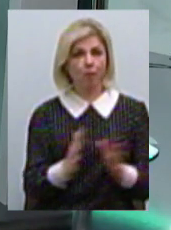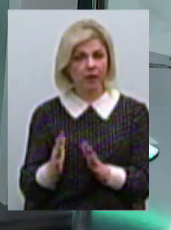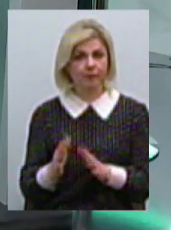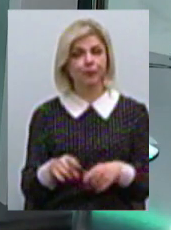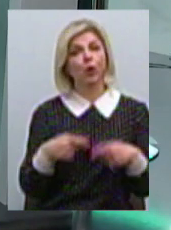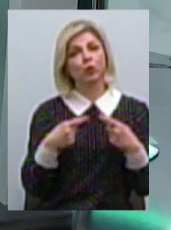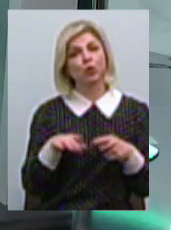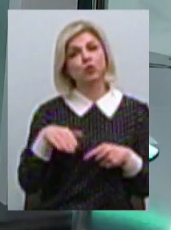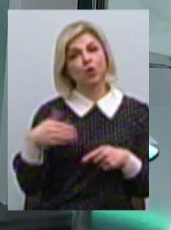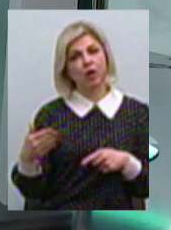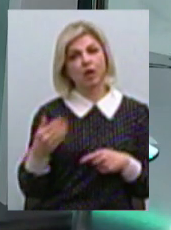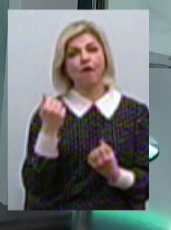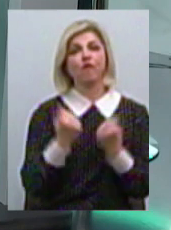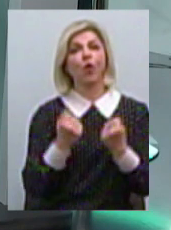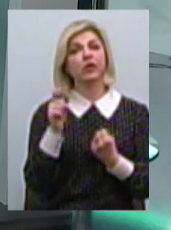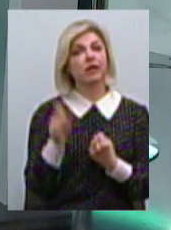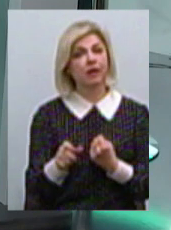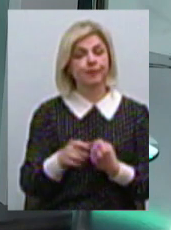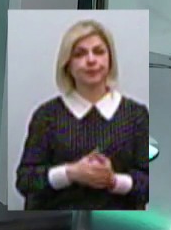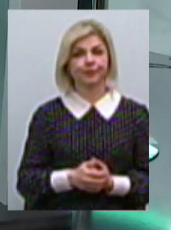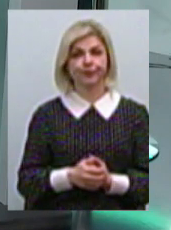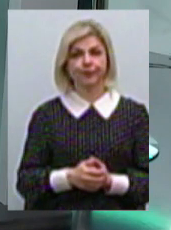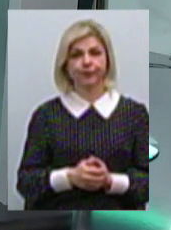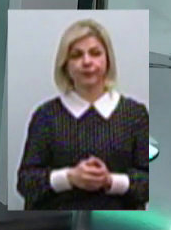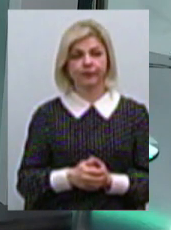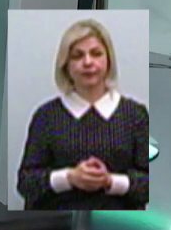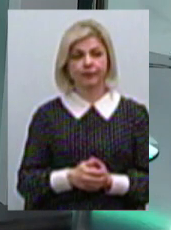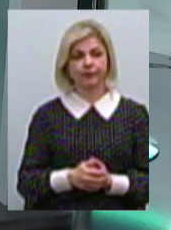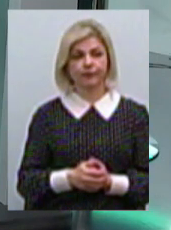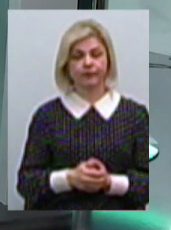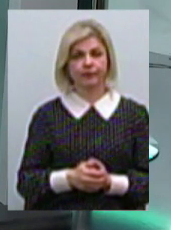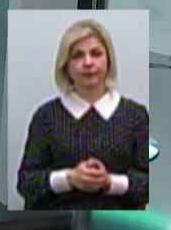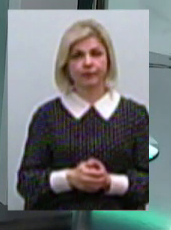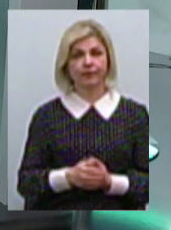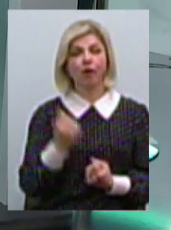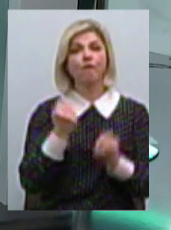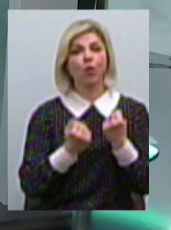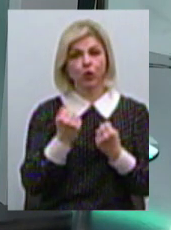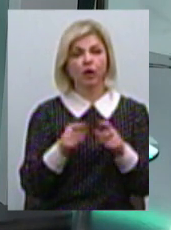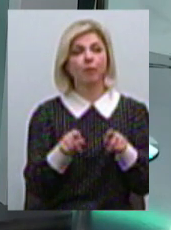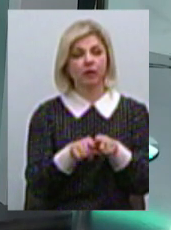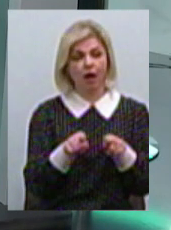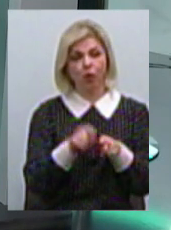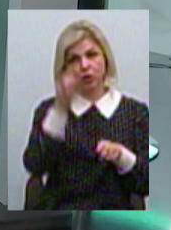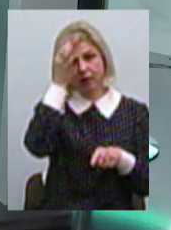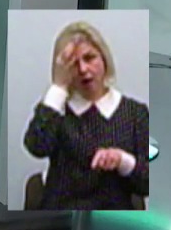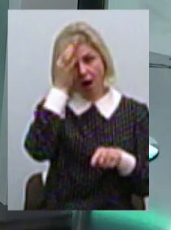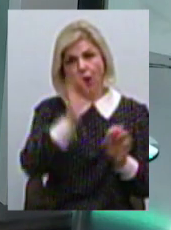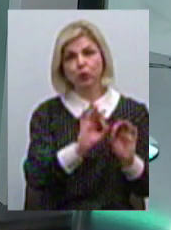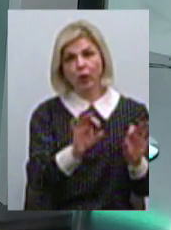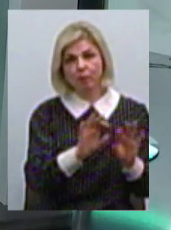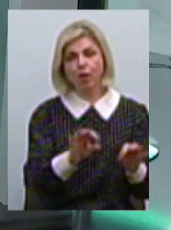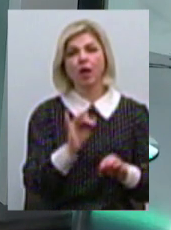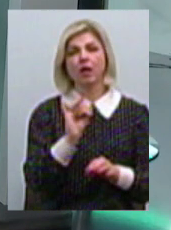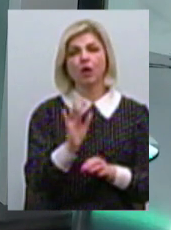– це водії. Водіям ми також нагадуємо І більше того,